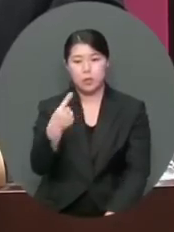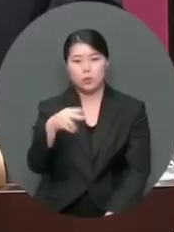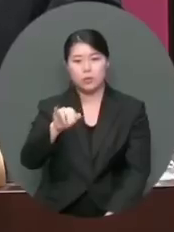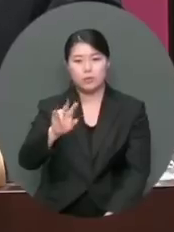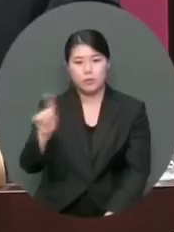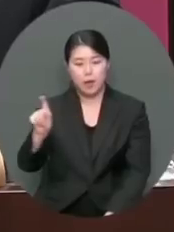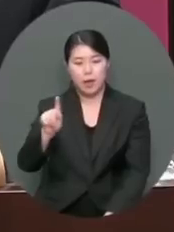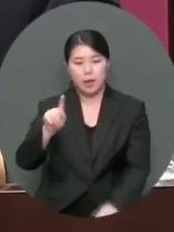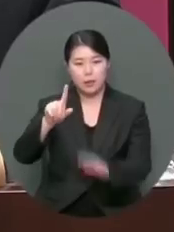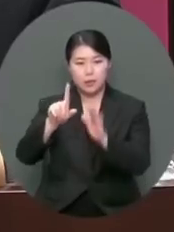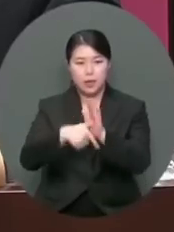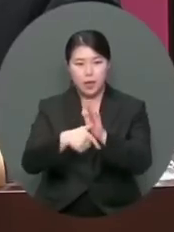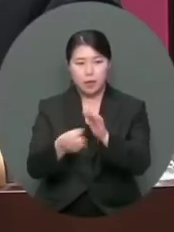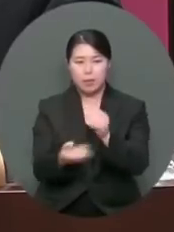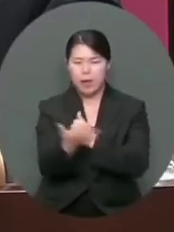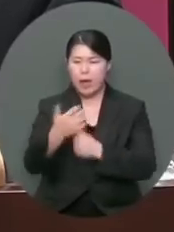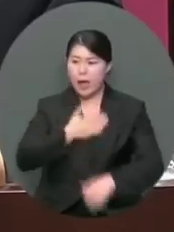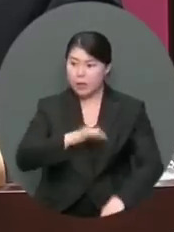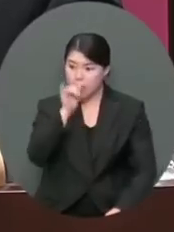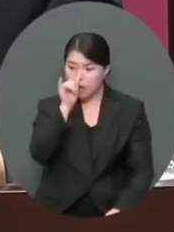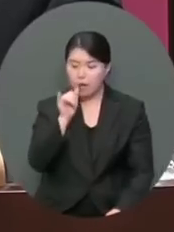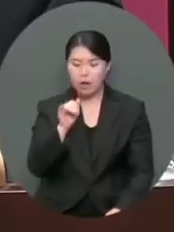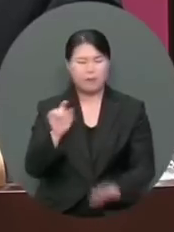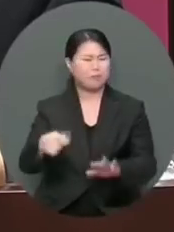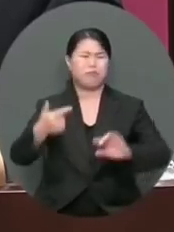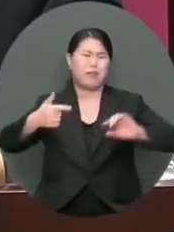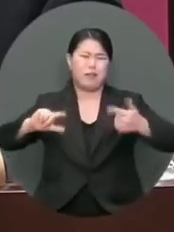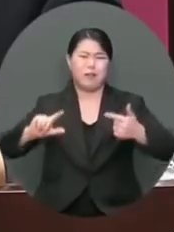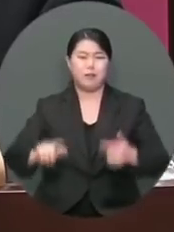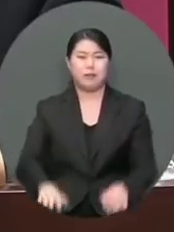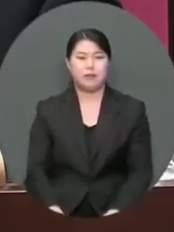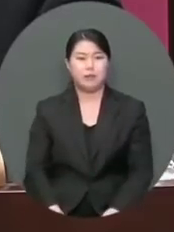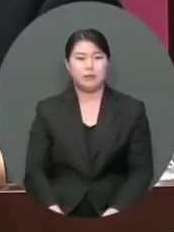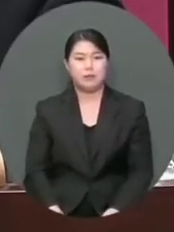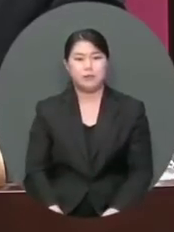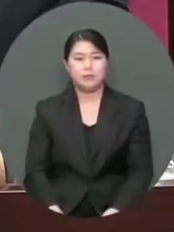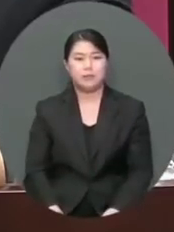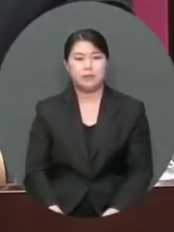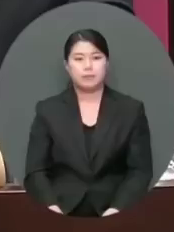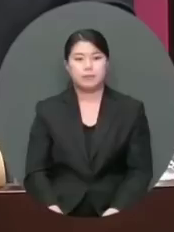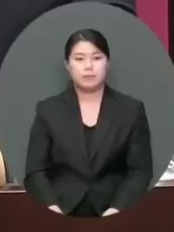검은비 피폭 혹시 알고 계세요? 그거하고는 전혀 다르죠.